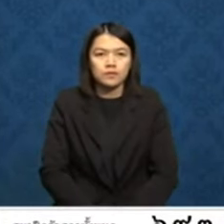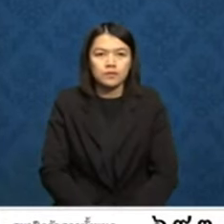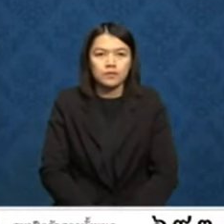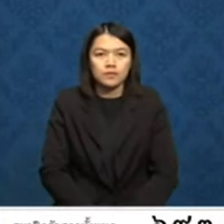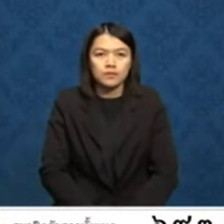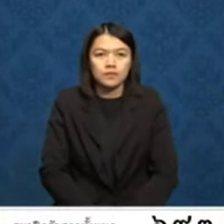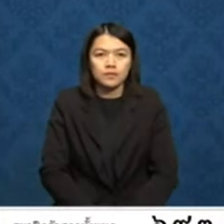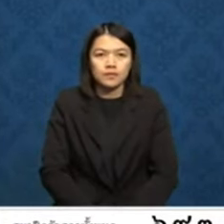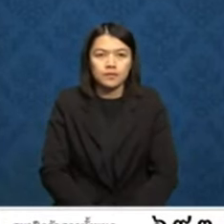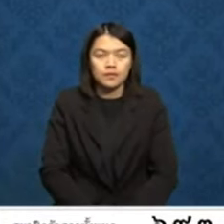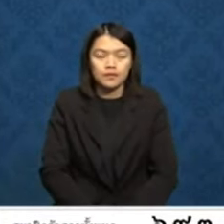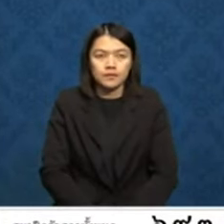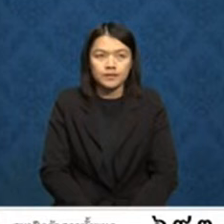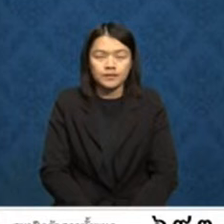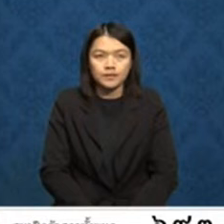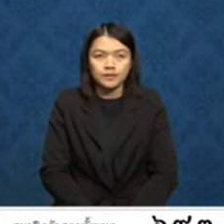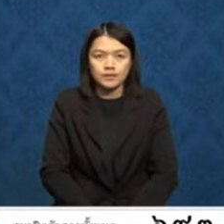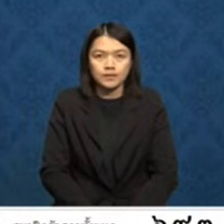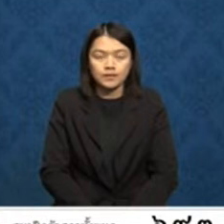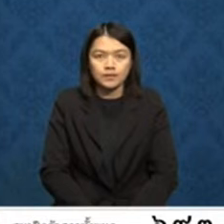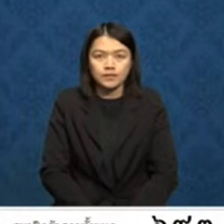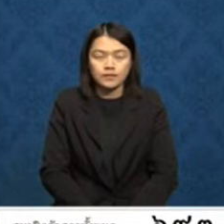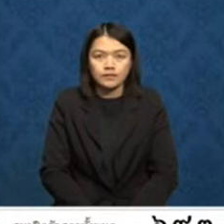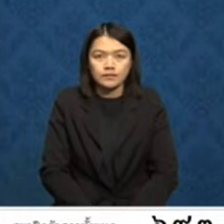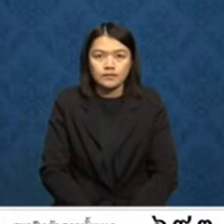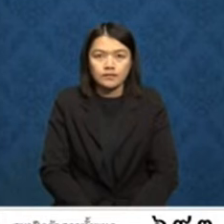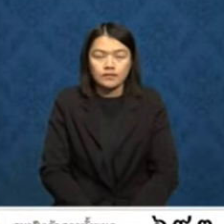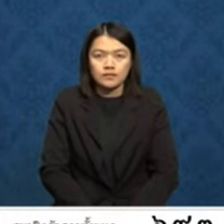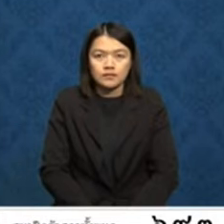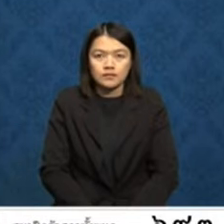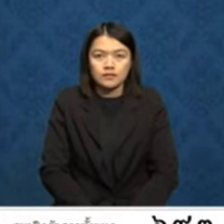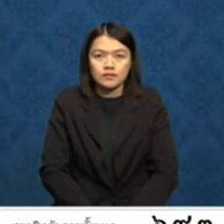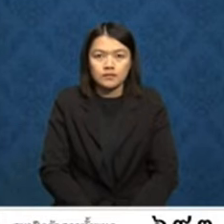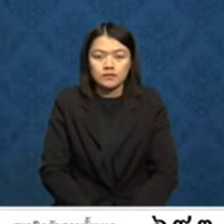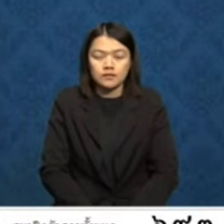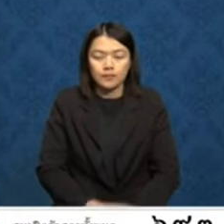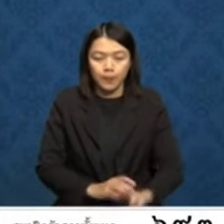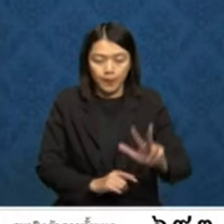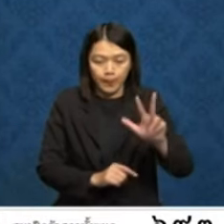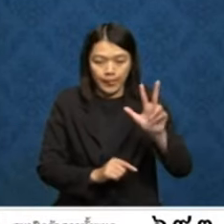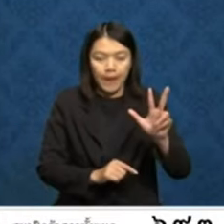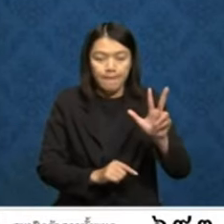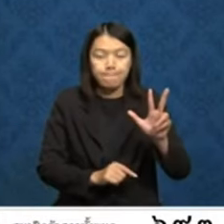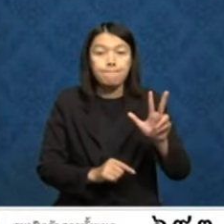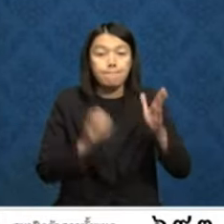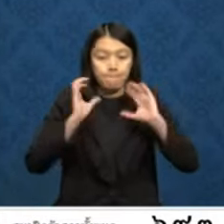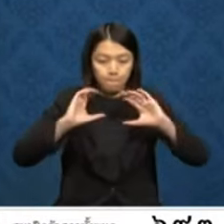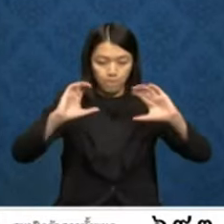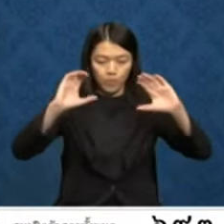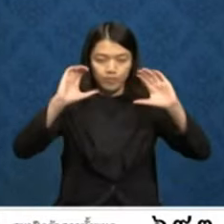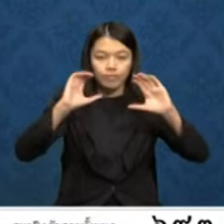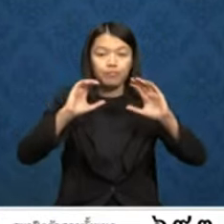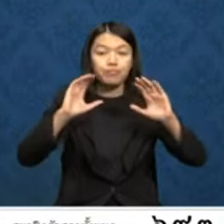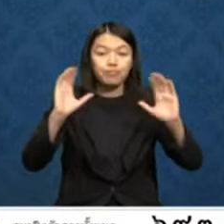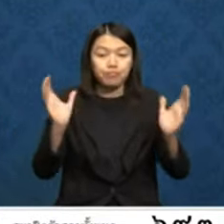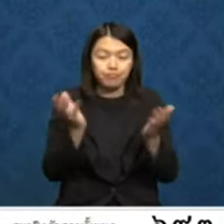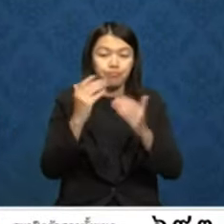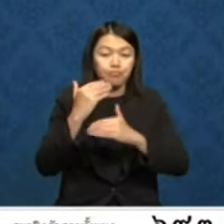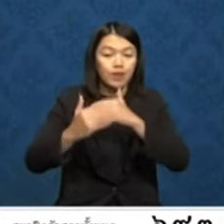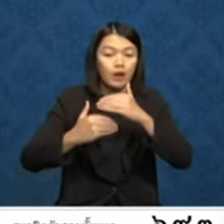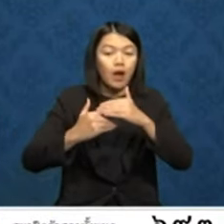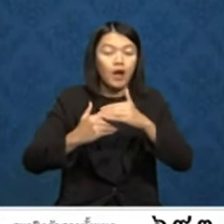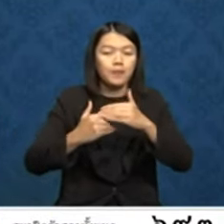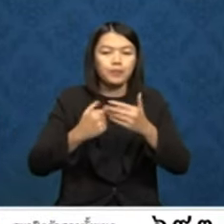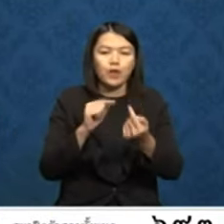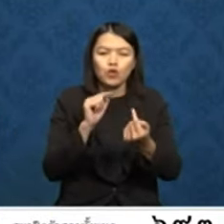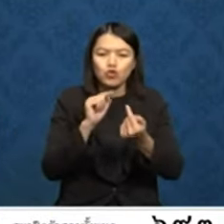3. รัฐบาลจะพัฒนาโครงสร้างพื้นฐาน